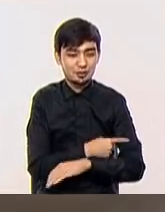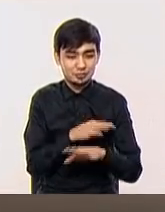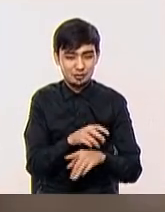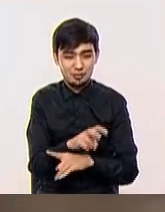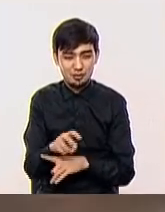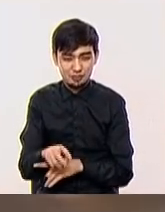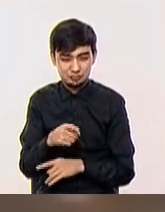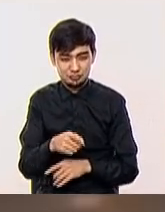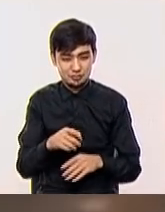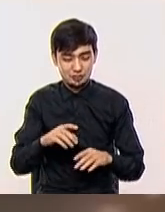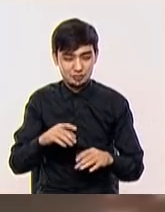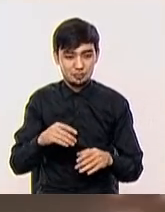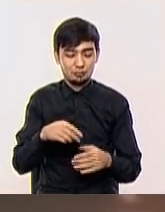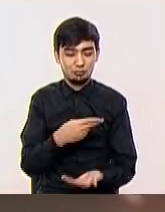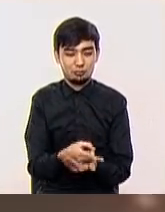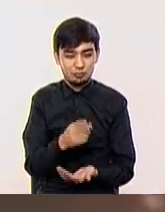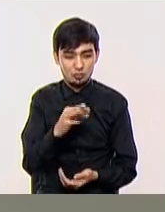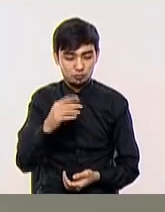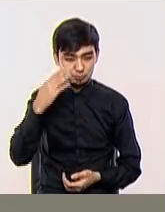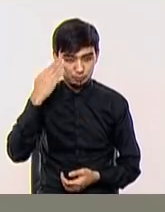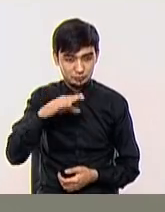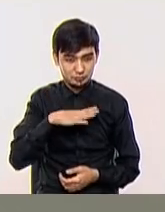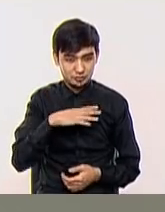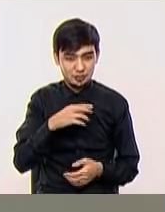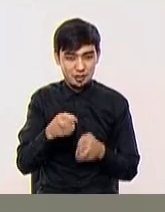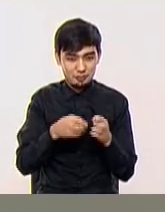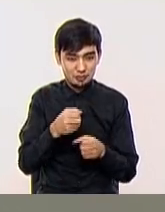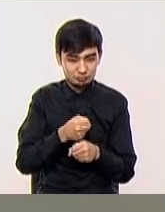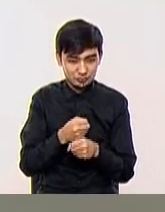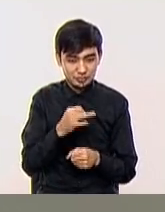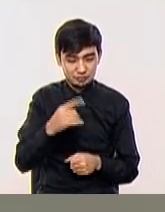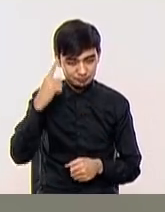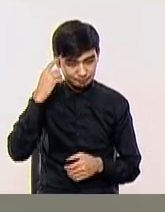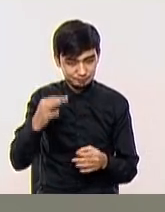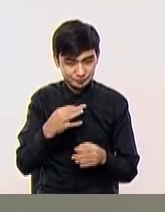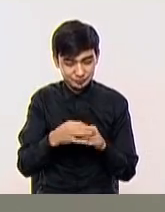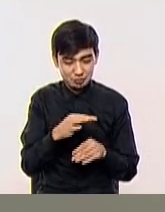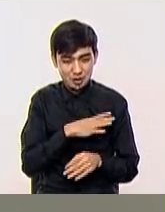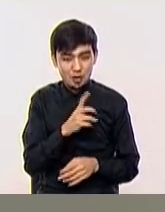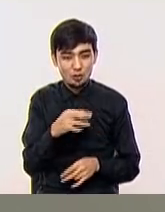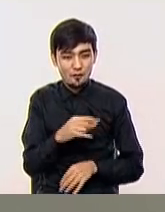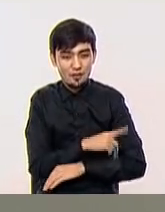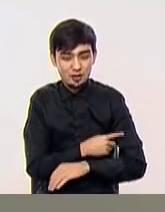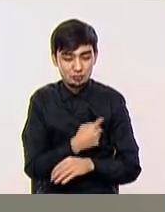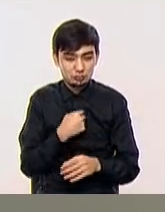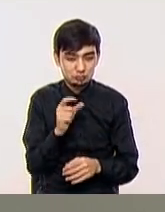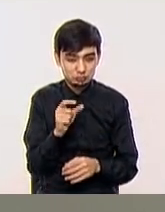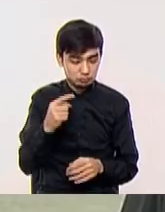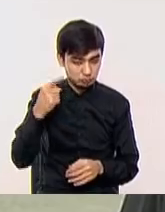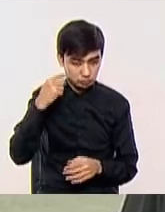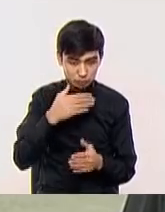Берікті комада жатқан күйінде таптық дейді. Басынан жараланған, операция жасалып, басы тігілген, бірақ дәрігерлер оқ алған жоқпыз деп